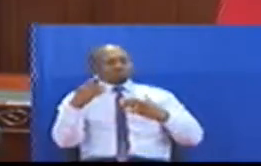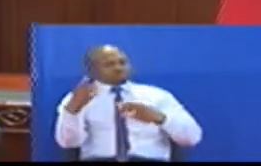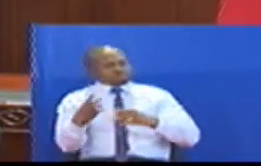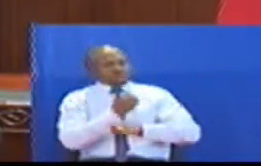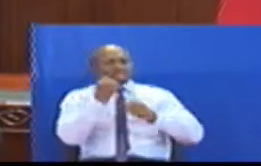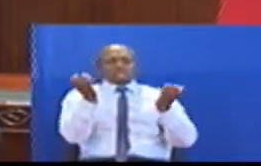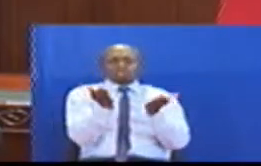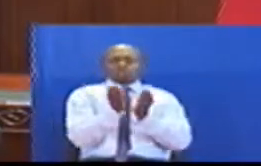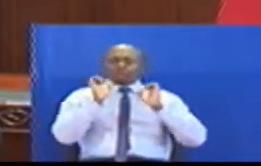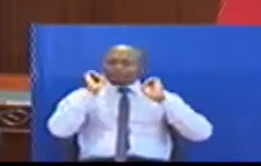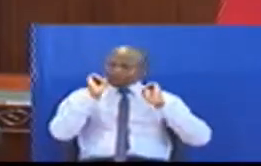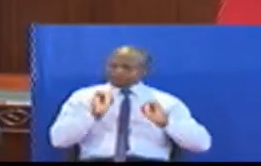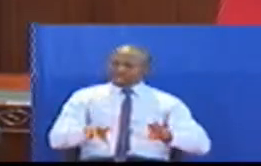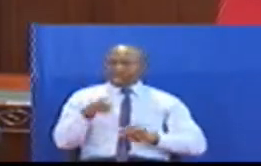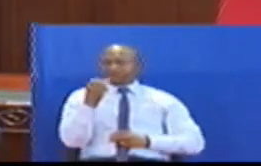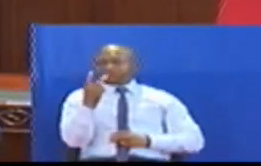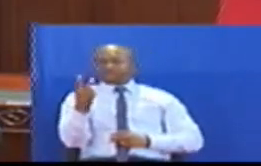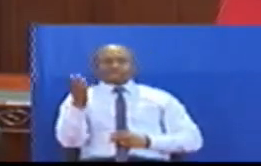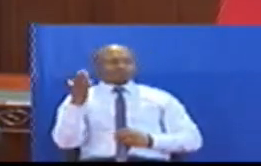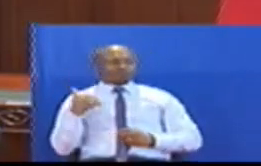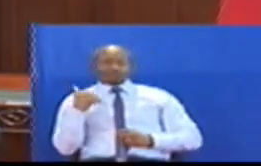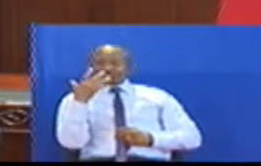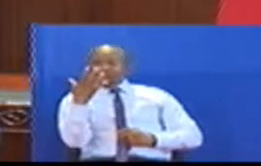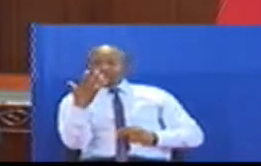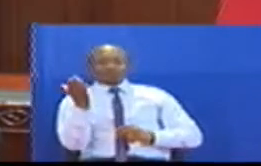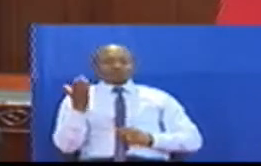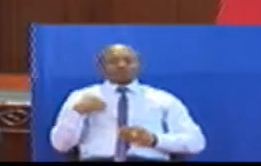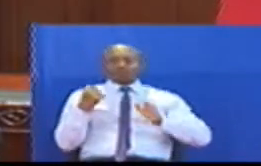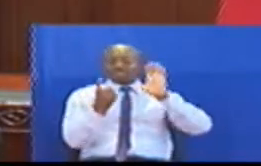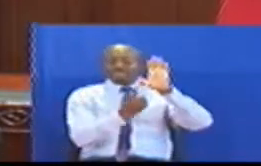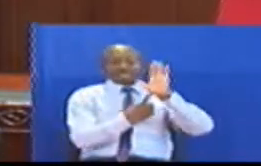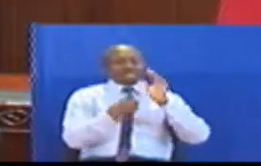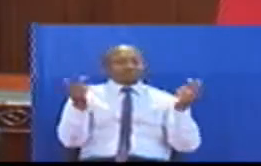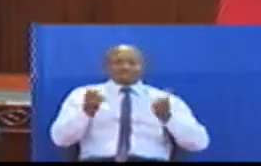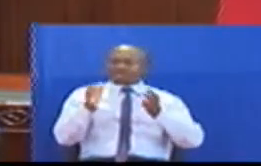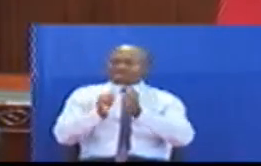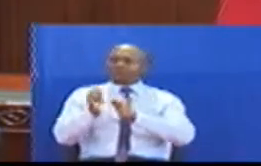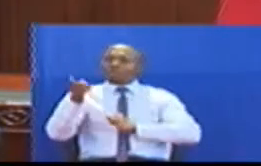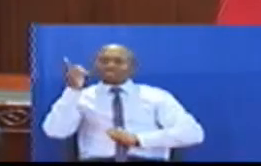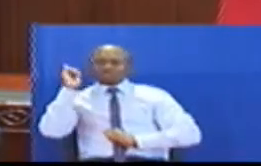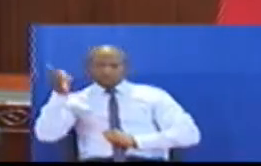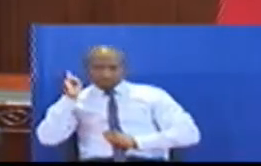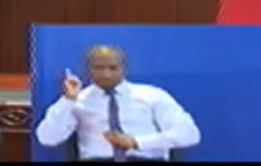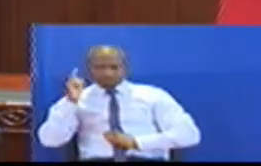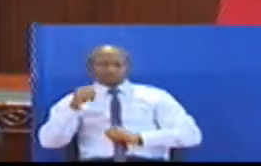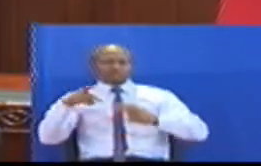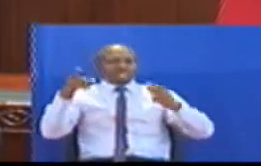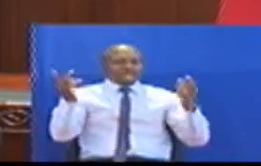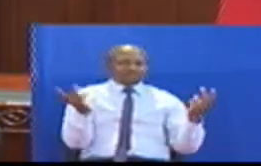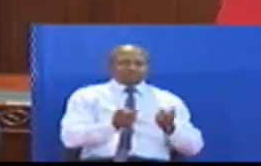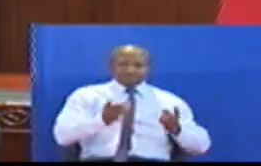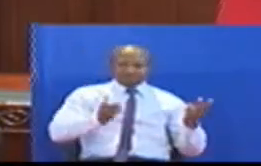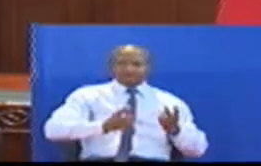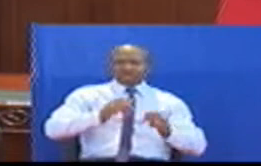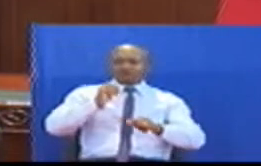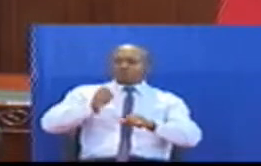mbili za kidato cha 5 na 6 ambao nayo ni historia. Na niseme tu kwa mara nyingine, kwa mara ya kwanza